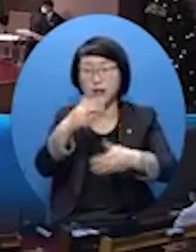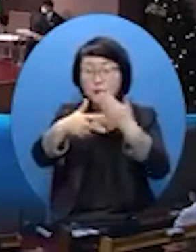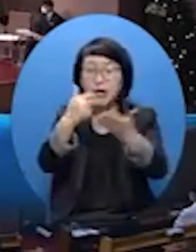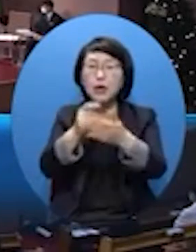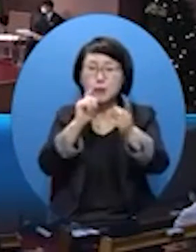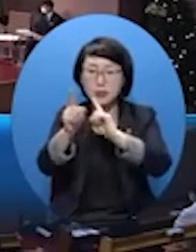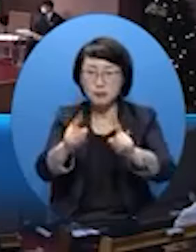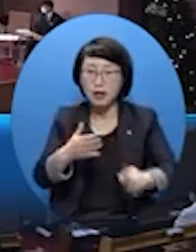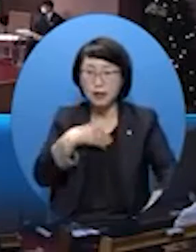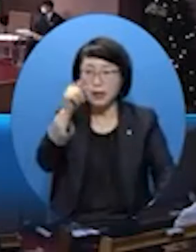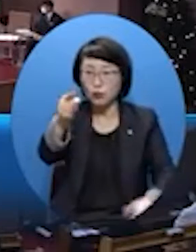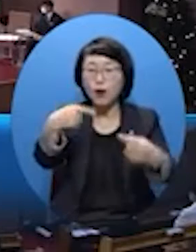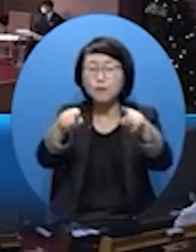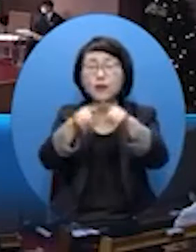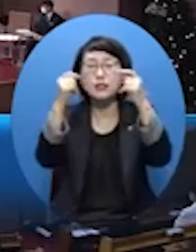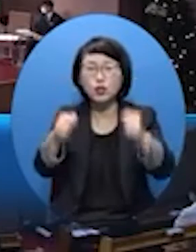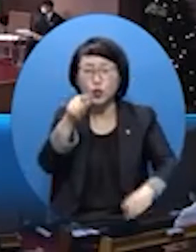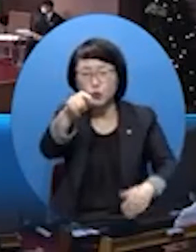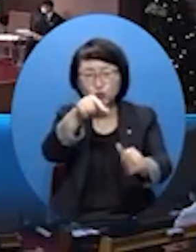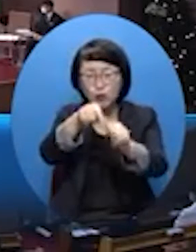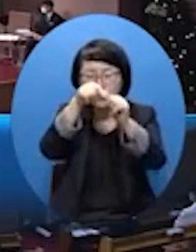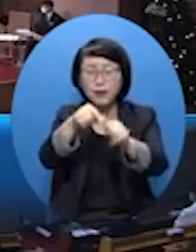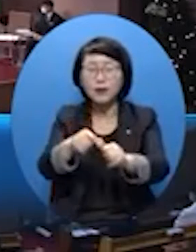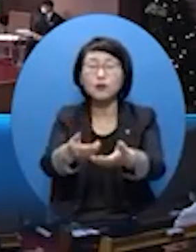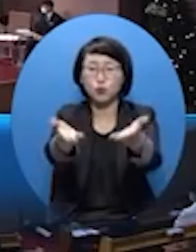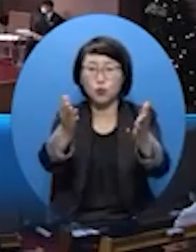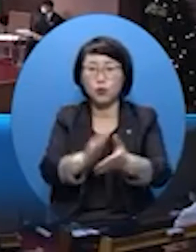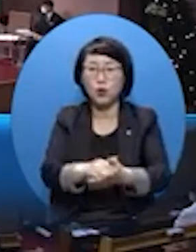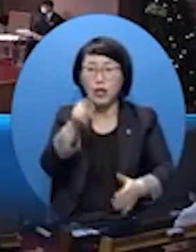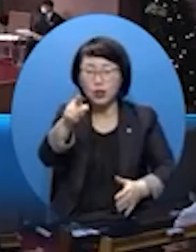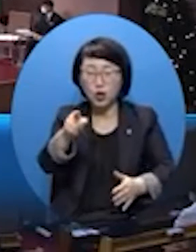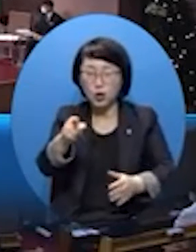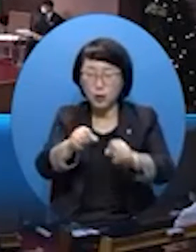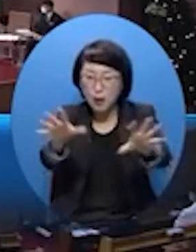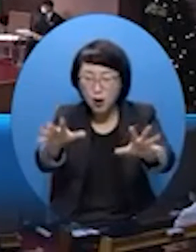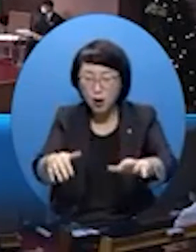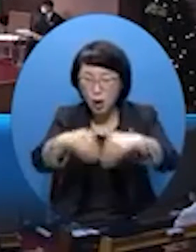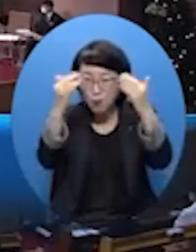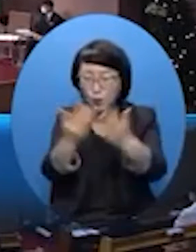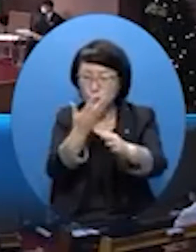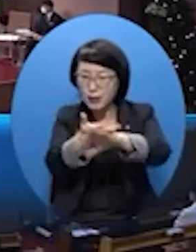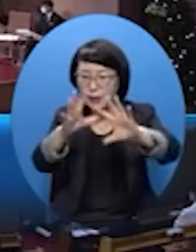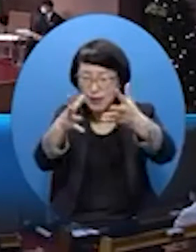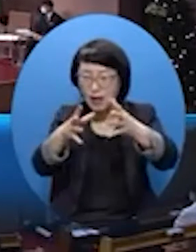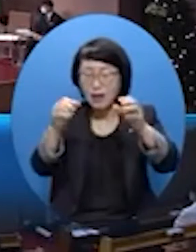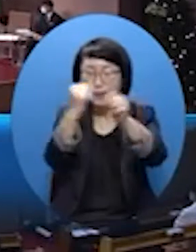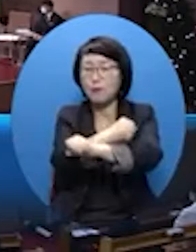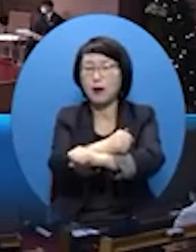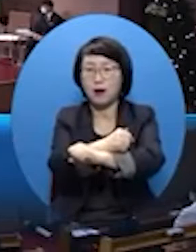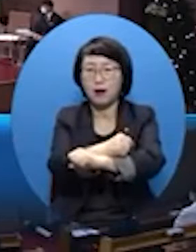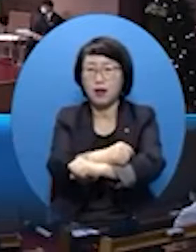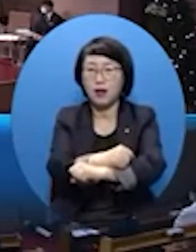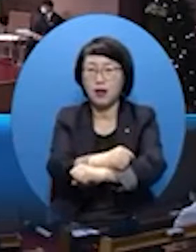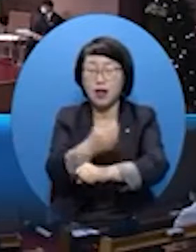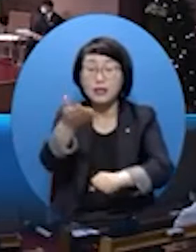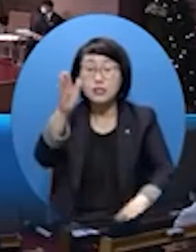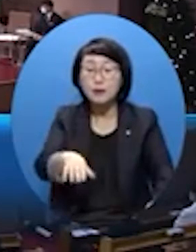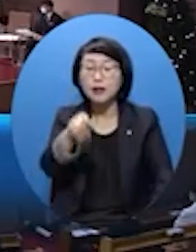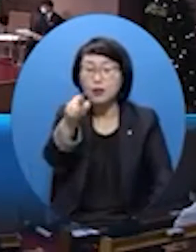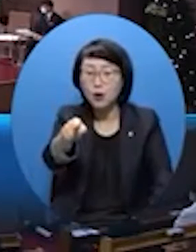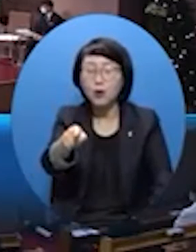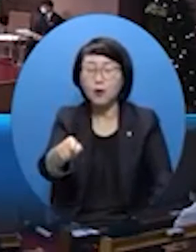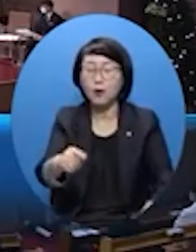야훼의 말씀이라. 내가 너와 함께 있어 너를 구원할 것이라. 너를 흩었던 그 모든 이방을 내가 멸망시키리라. 그럴지라도